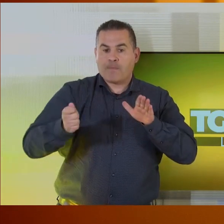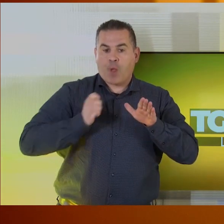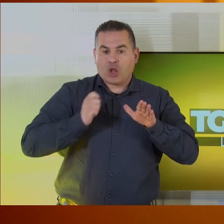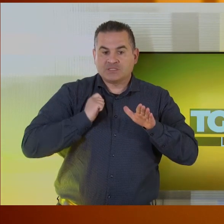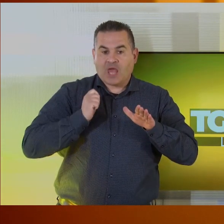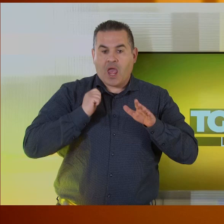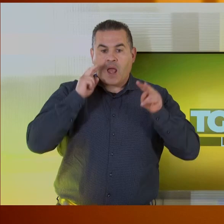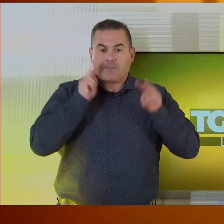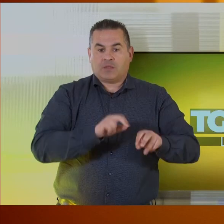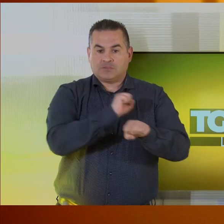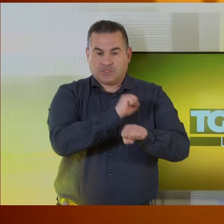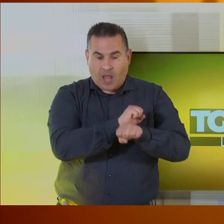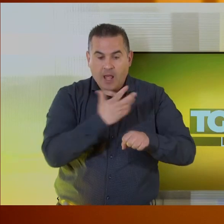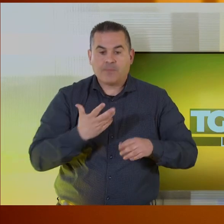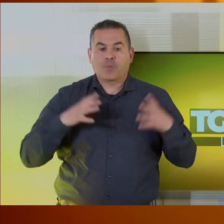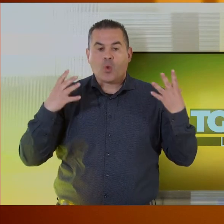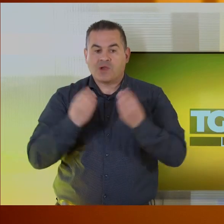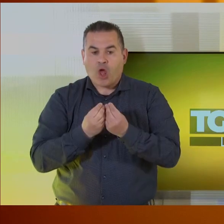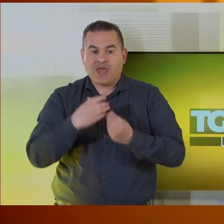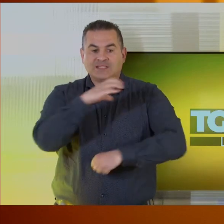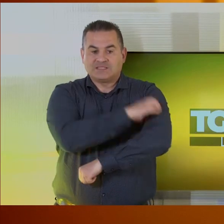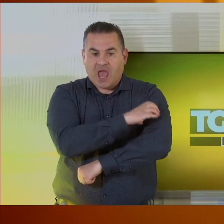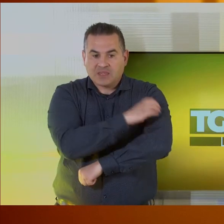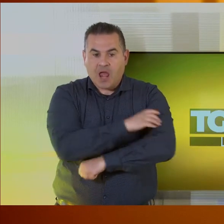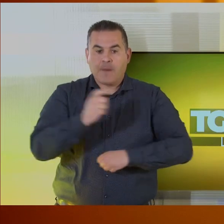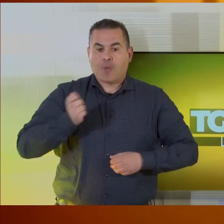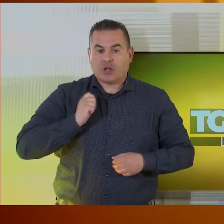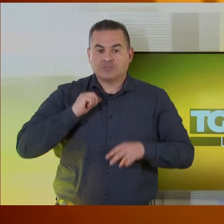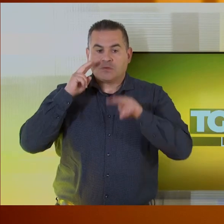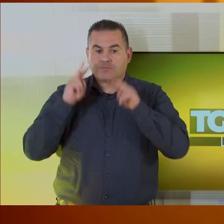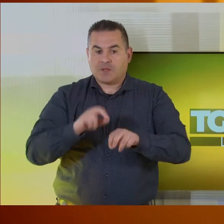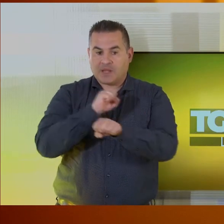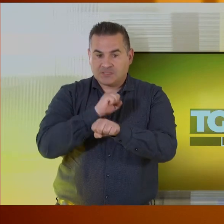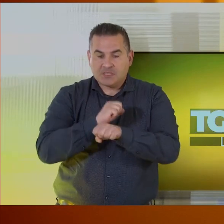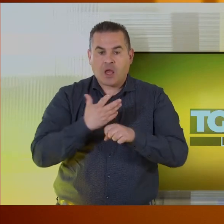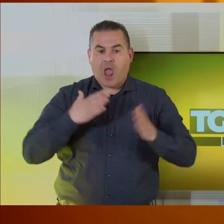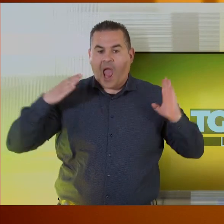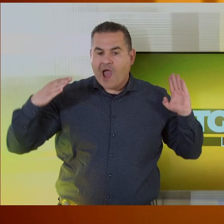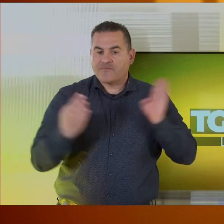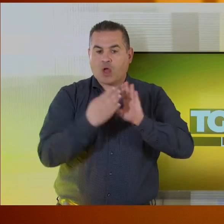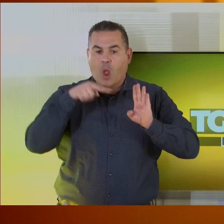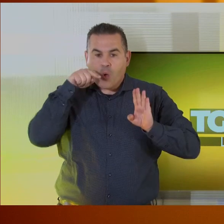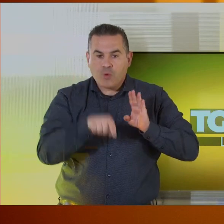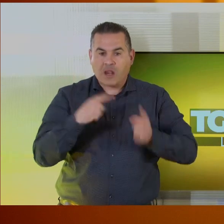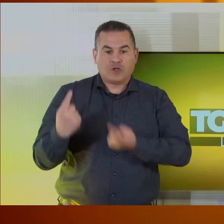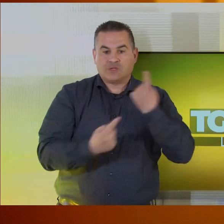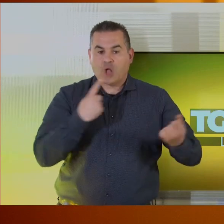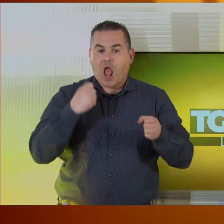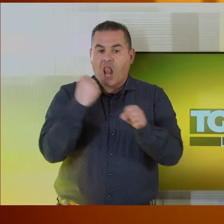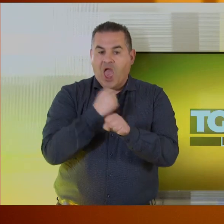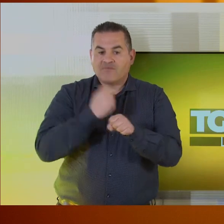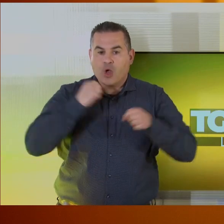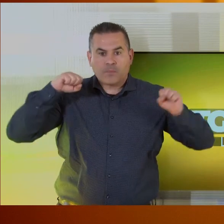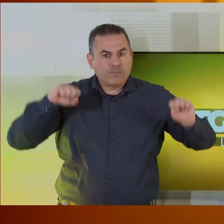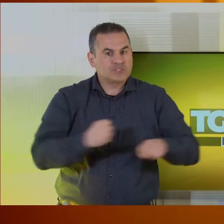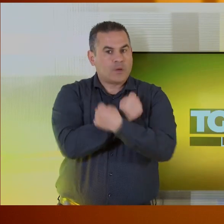Polizia Penitenziaria, affrontando quelle che vengono definite condizioni di lavoro insostenibili, hanno deciso di manifestare il proprio malcontento. La rabbia